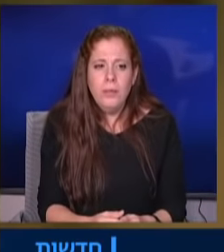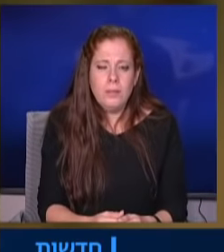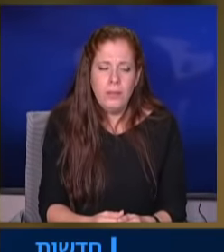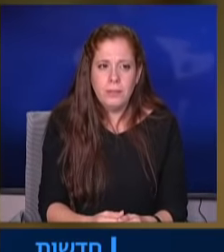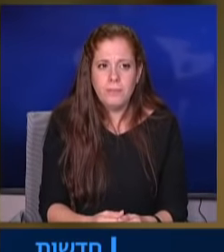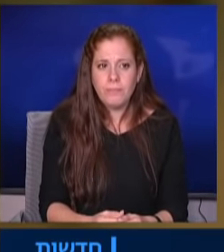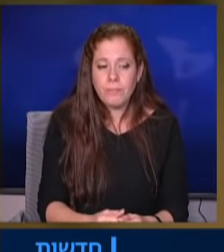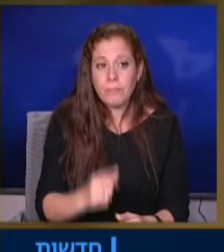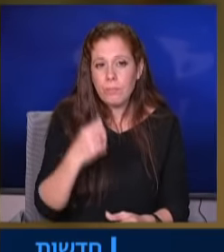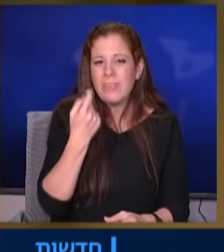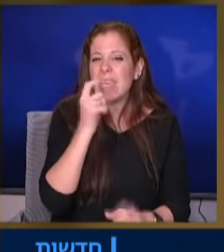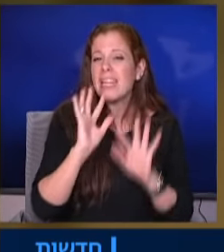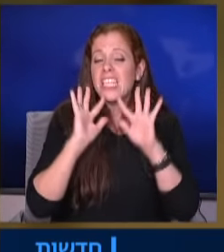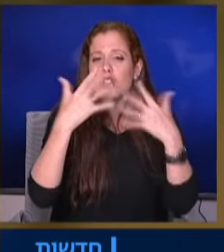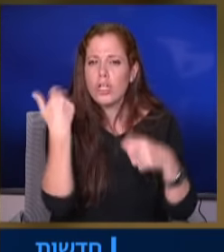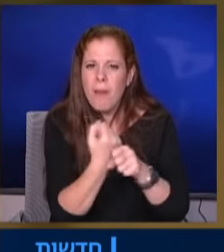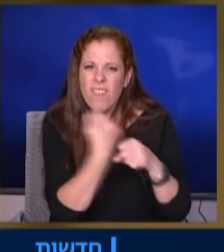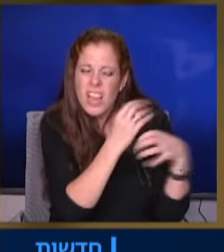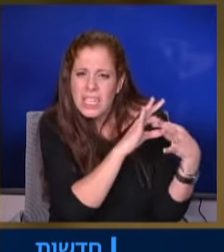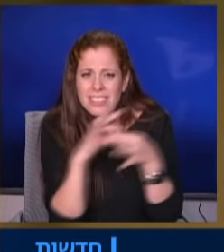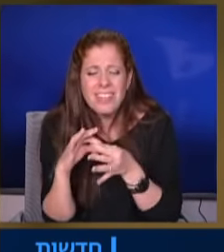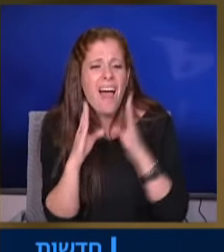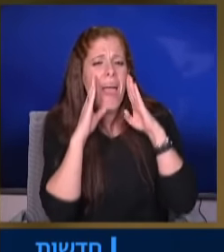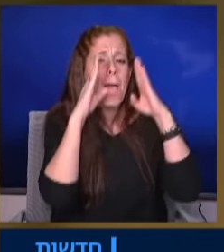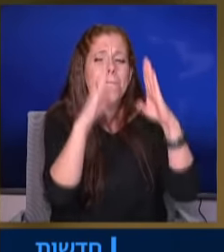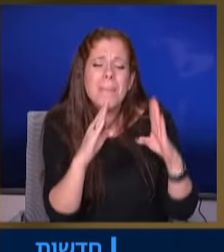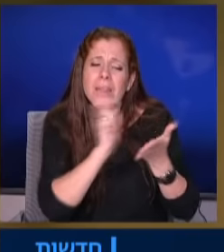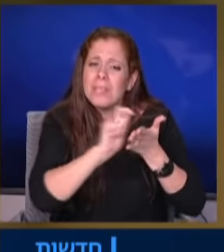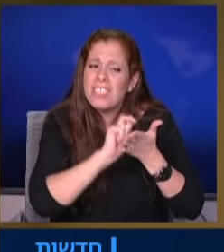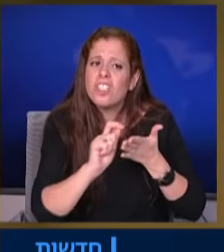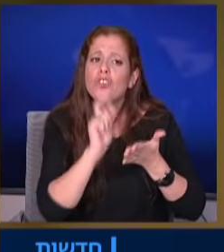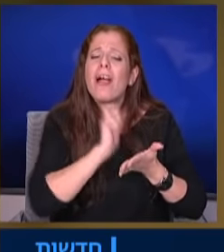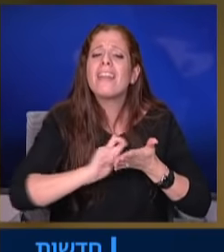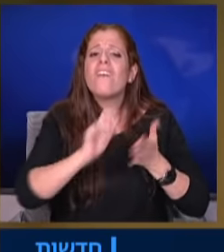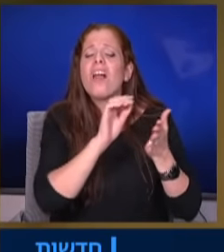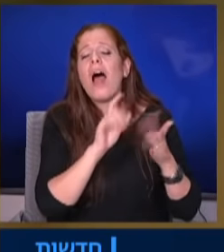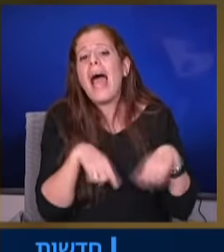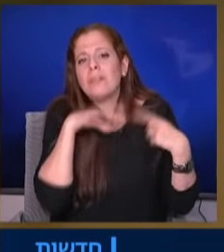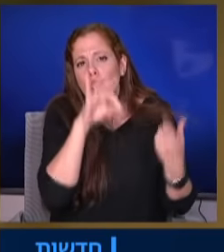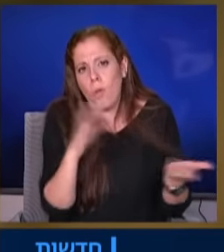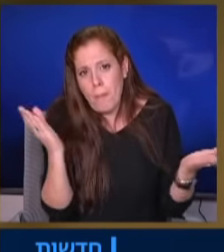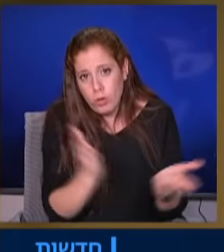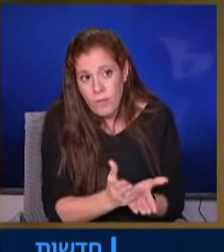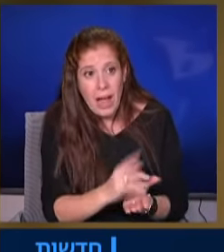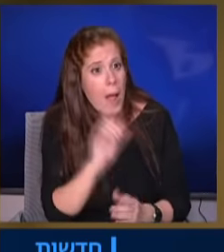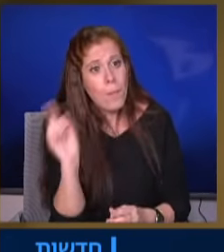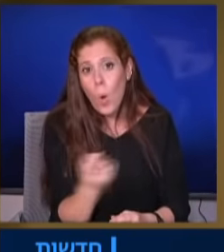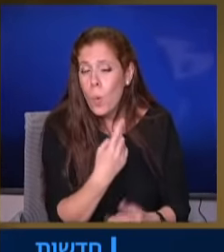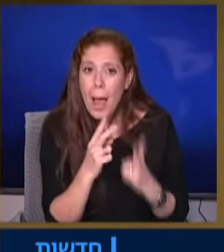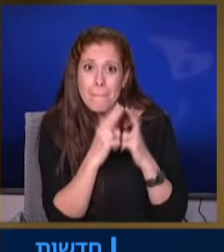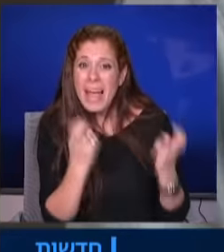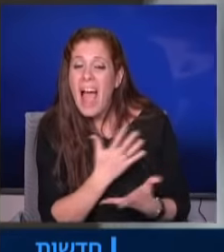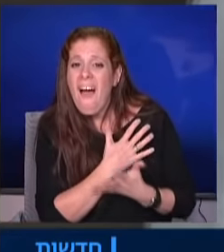עשור על בני אור, האמין בתסריט שכתב על הילדות שלו בבאר שבע, גם אם לא כולם בעיר, אהבו את התוצאה